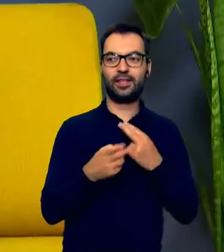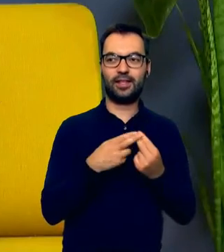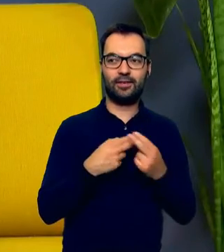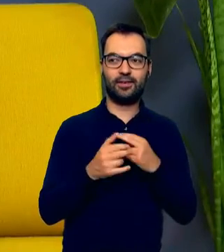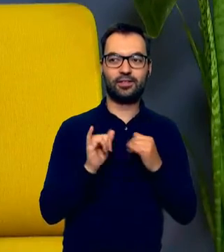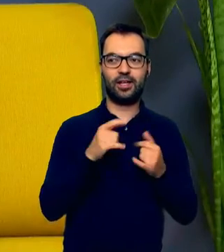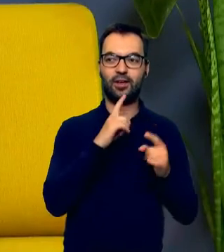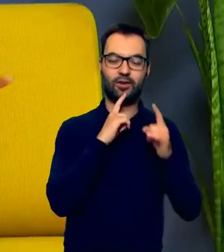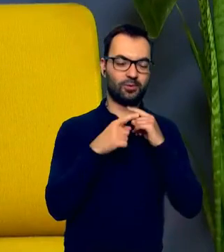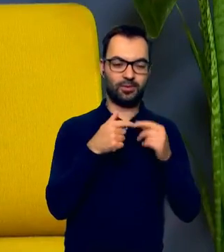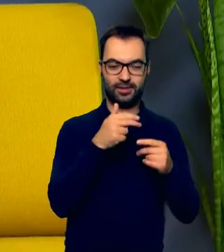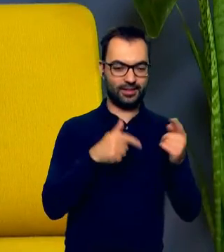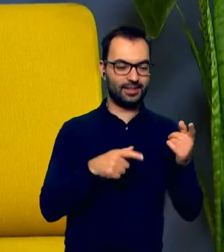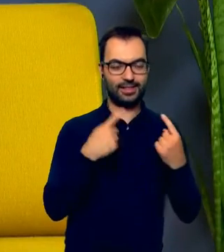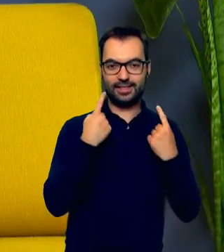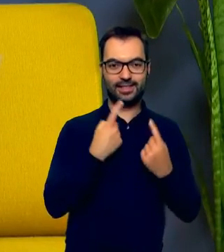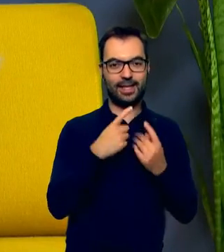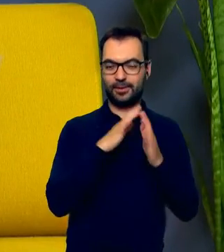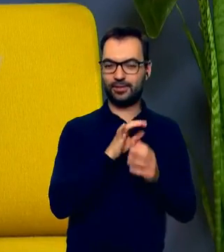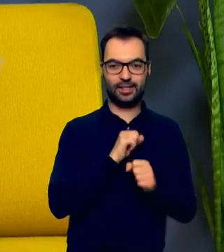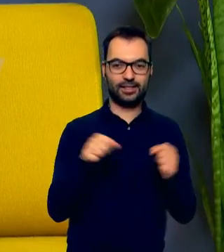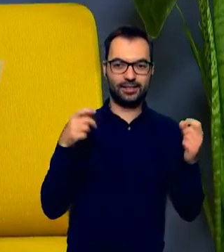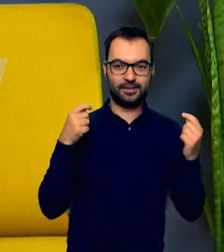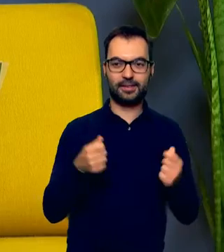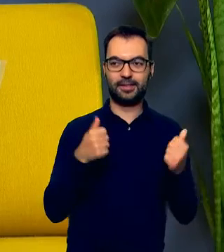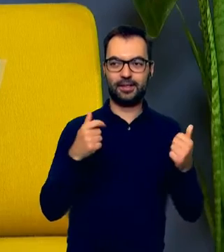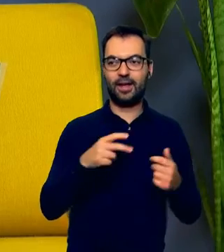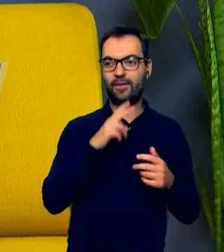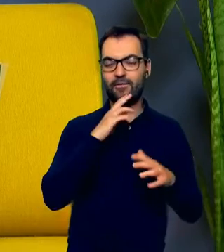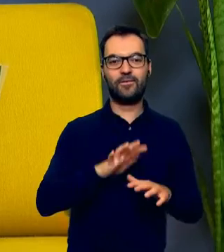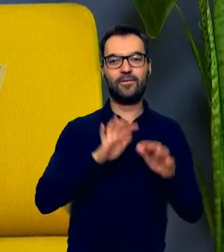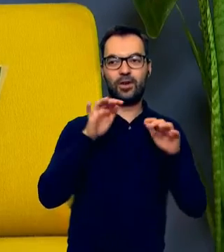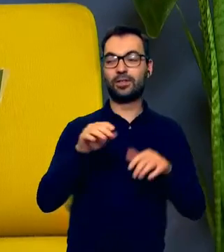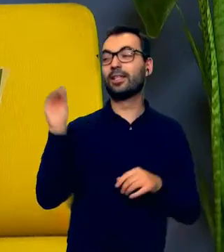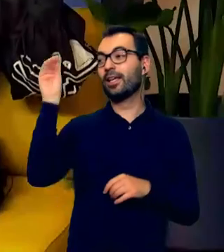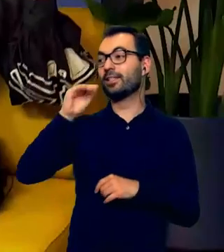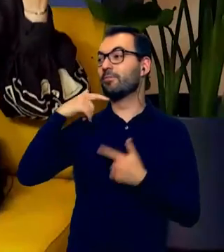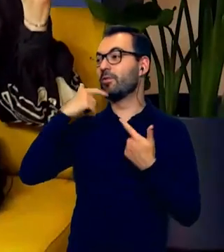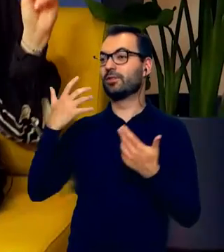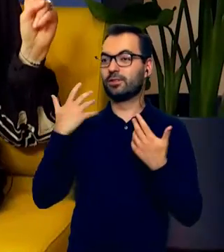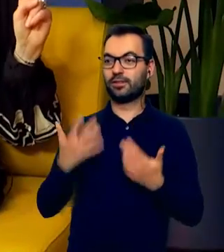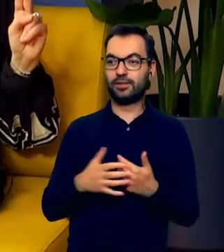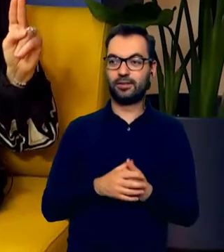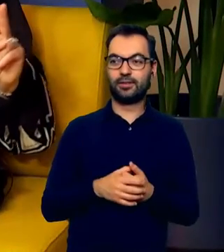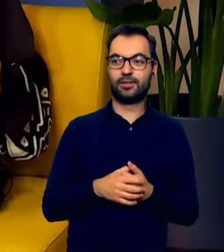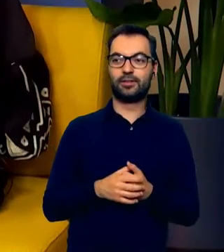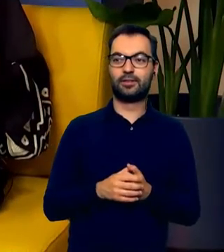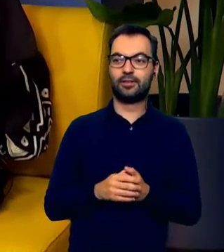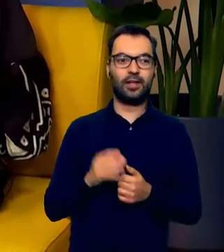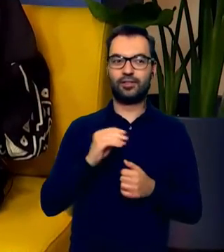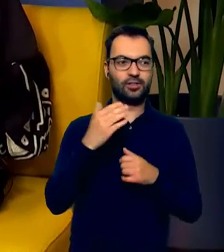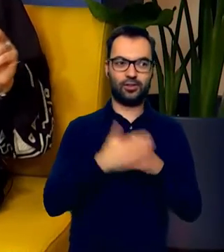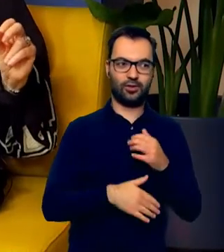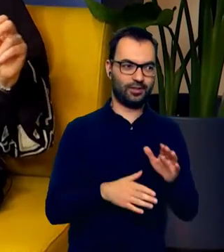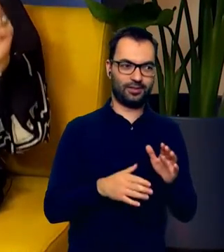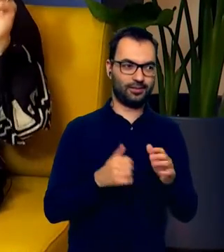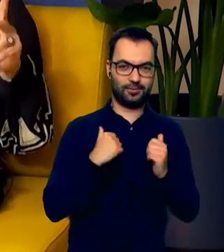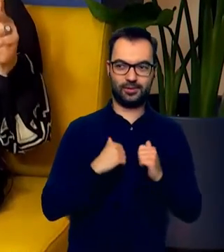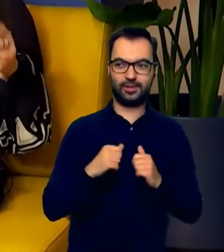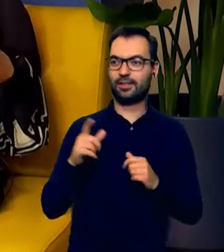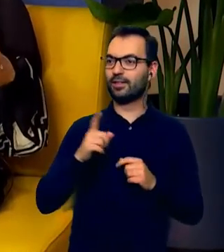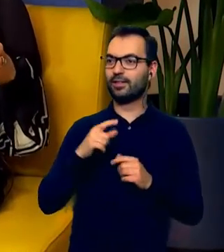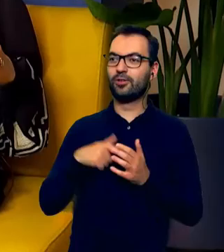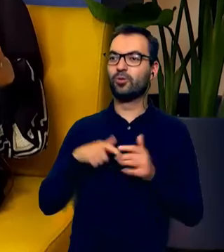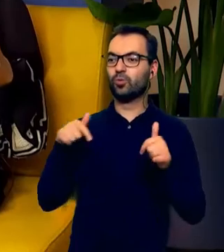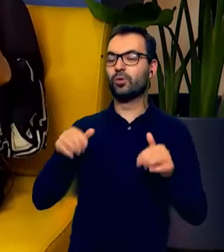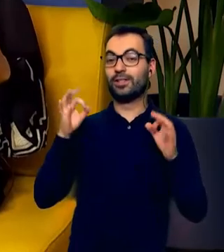tego, jak będziemy o niej rozmawiać, to i tak ona sama w sobie jest wodospadem. Ale jeszcze bym chciała coś powiedzieć. A propos w ogóle bycia. Nie kończysz bycia, nowego. No. Nie,